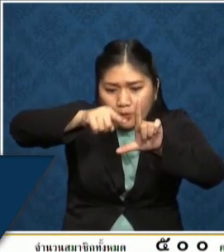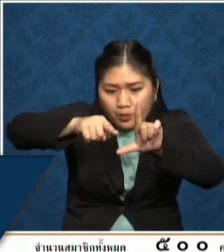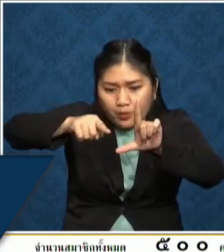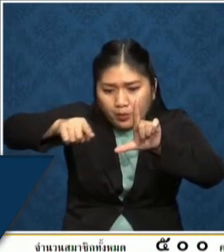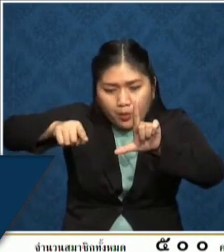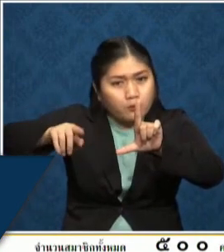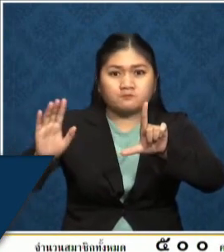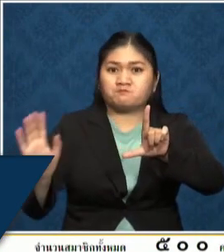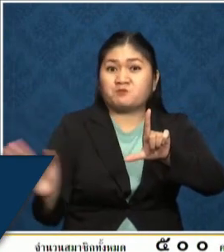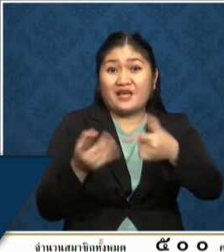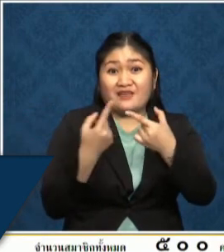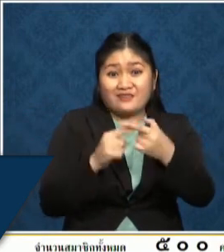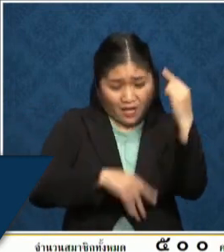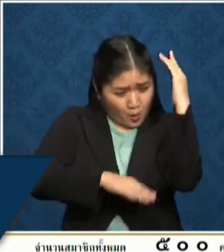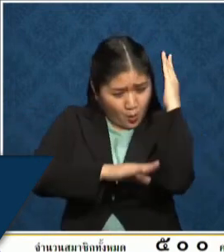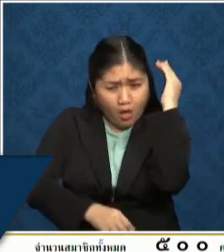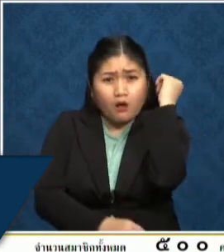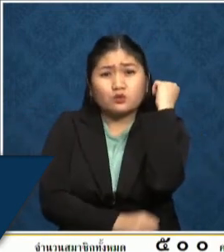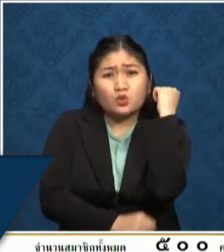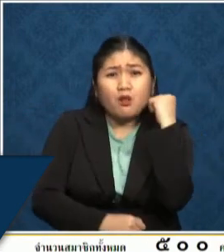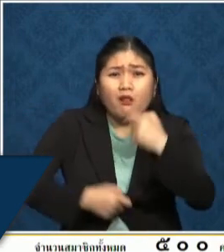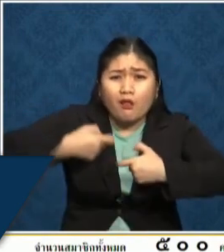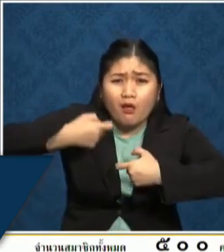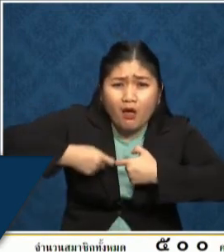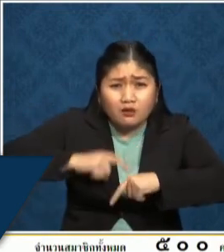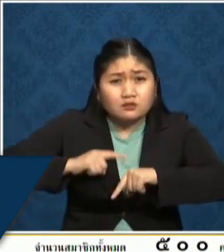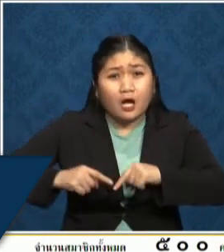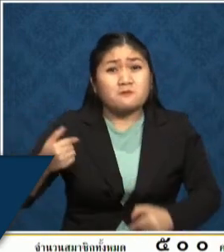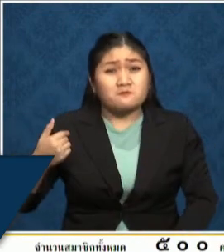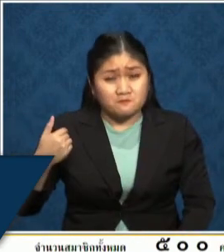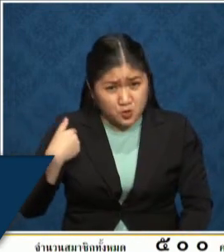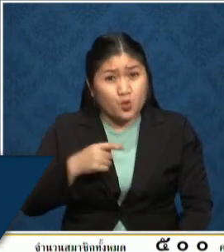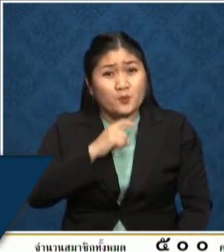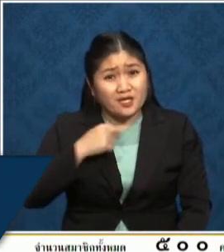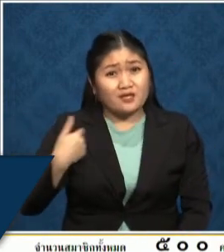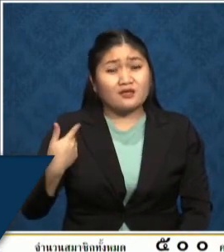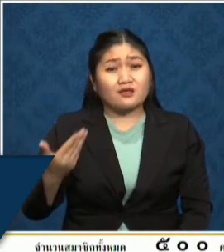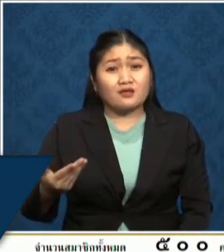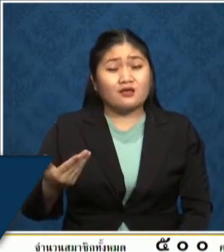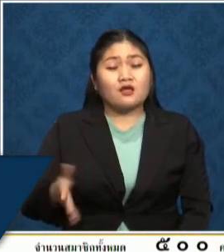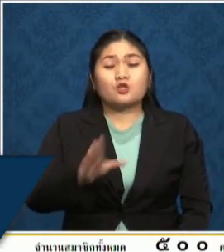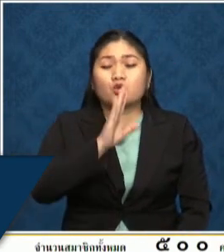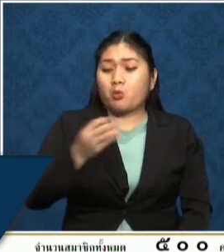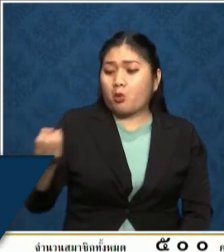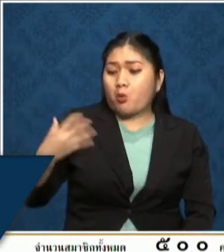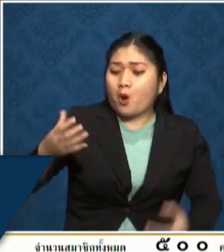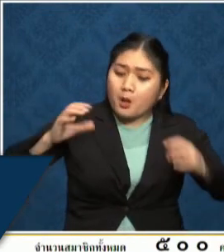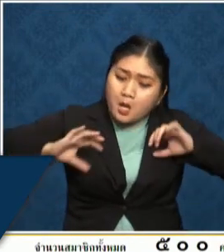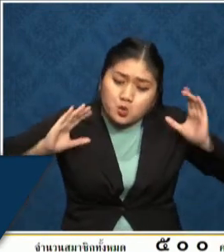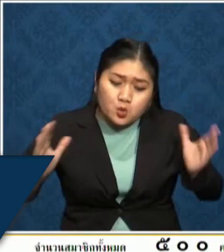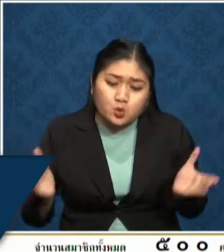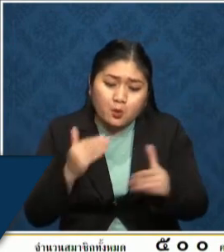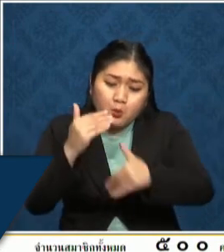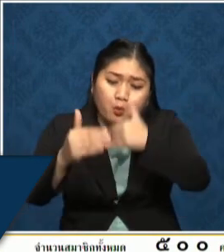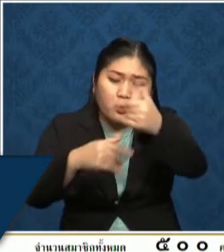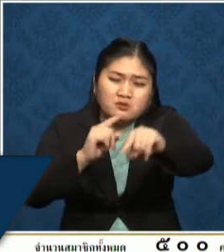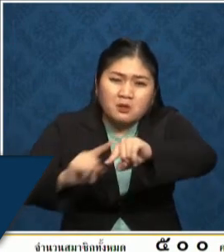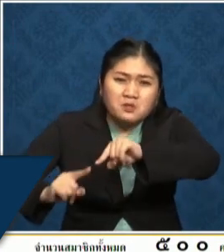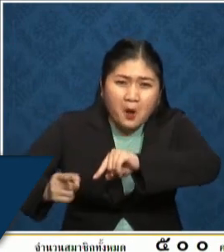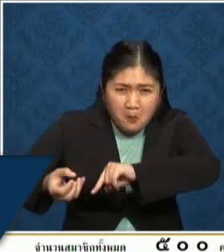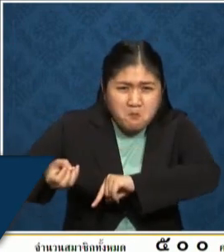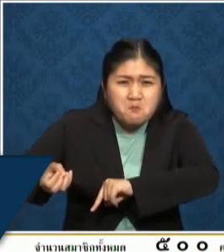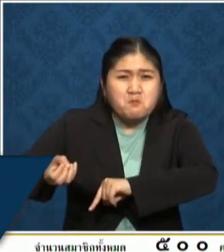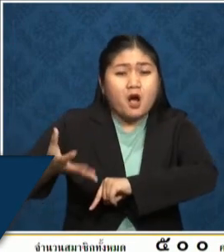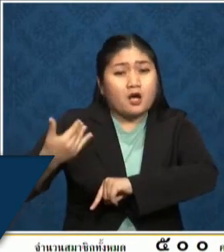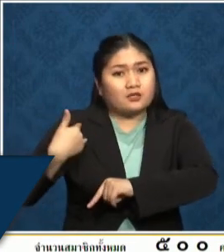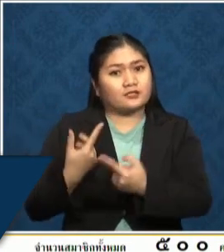ยากจน ความยากดำบากยัมีอยู่ท่านอาจจะตอบว่ารัดส่งเสริมกพันานาจำนวนมากแต่ท่านอย่ลื